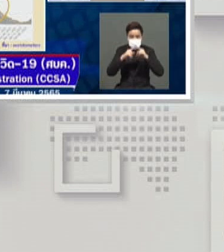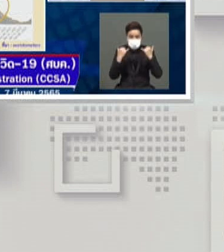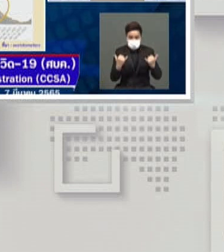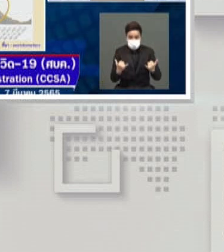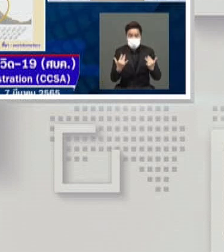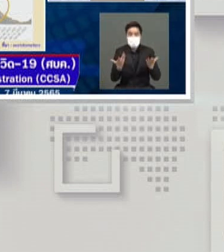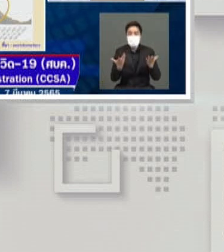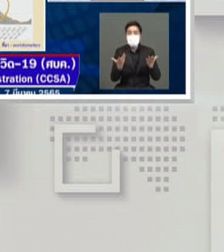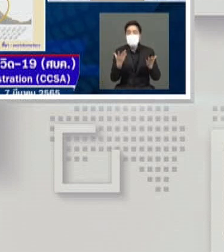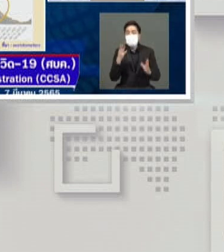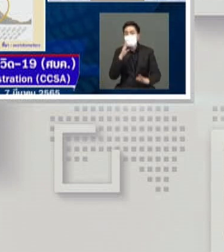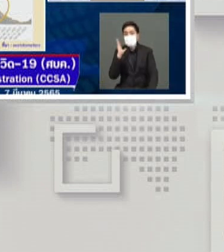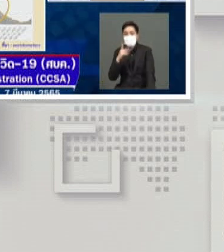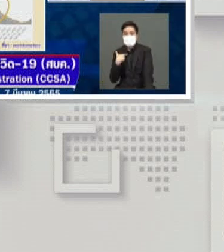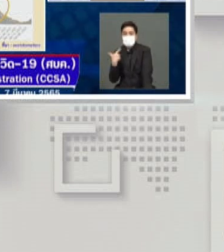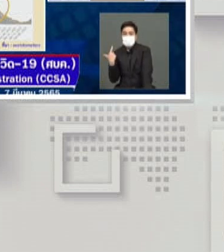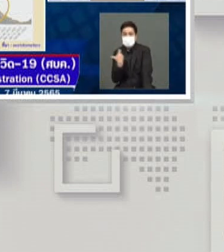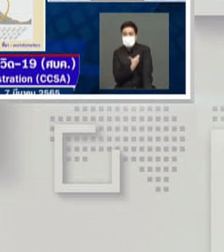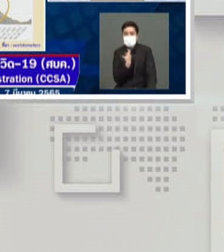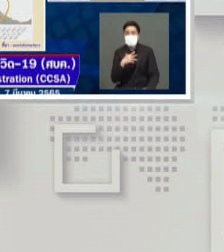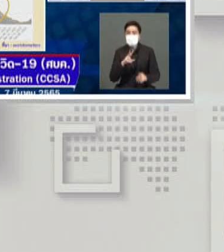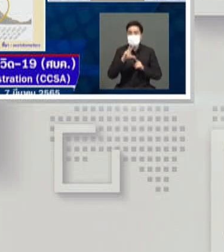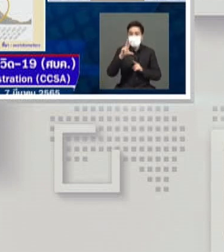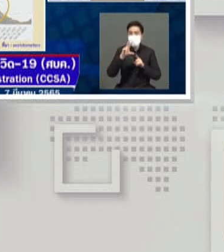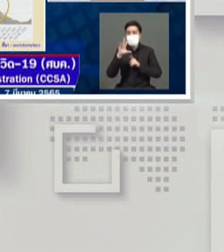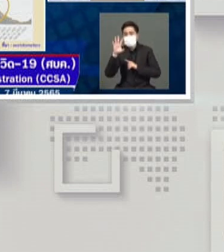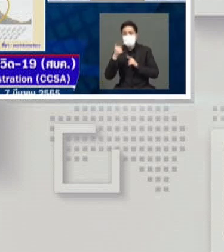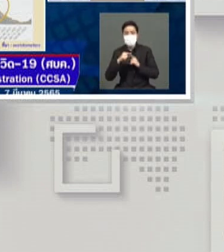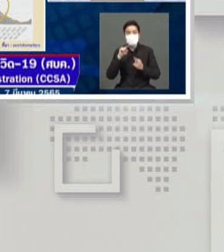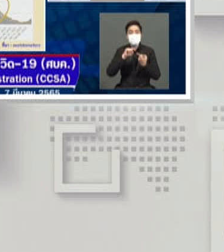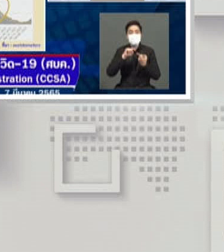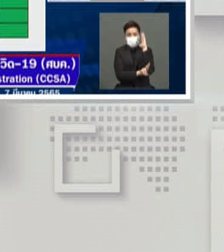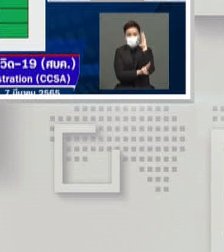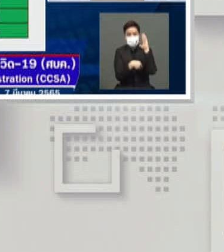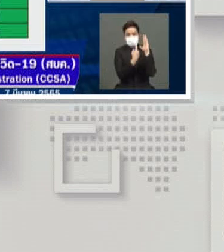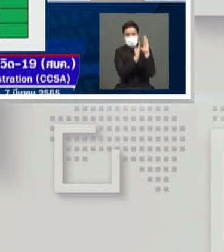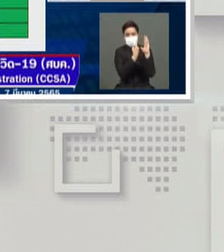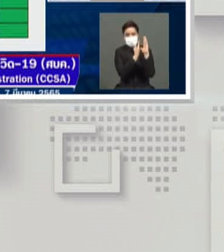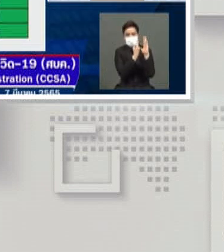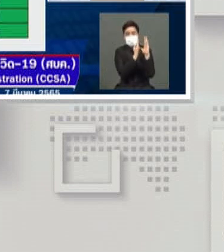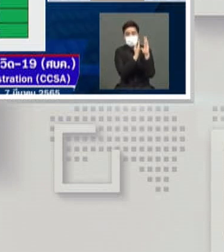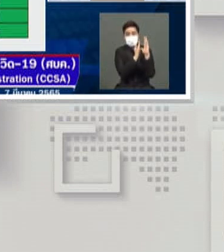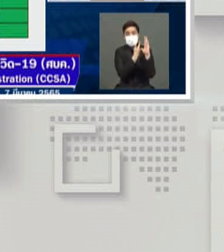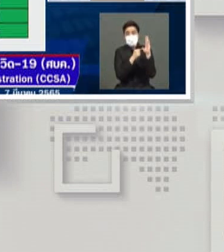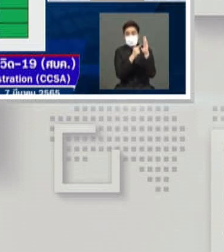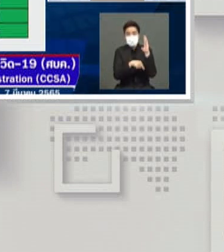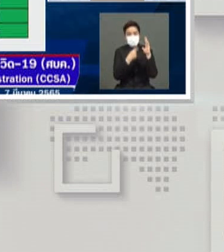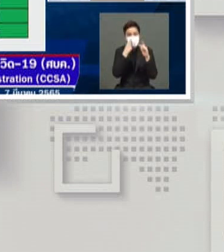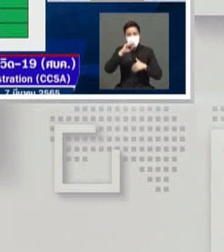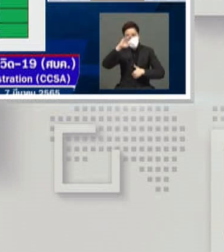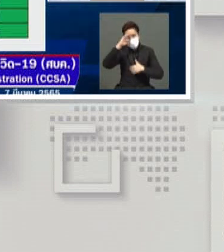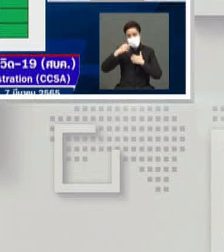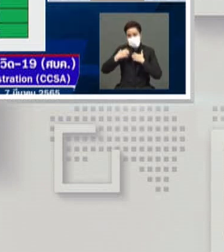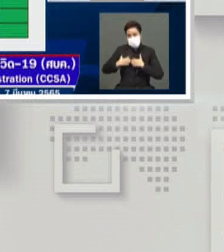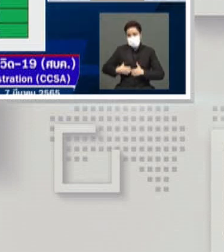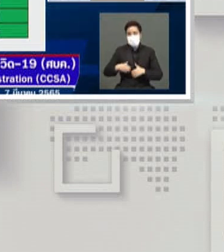วไงไม่มีการเล่นน้ําแต่ให้เดินทางกลับบ้านได ้ค่ะนะแค่นี้ค่ะนี่แพทย์หญิงสุมณีวัชรศิลป์นะคะเ